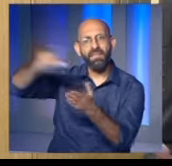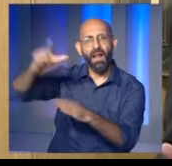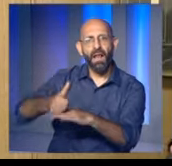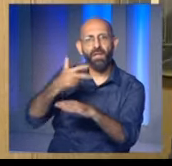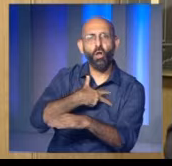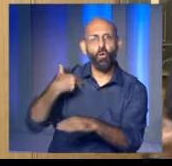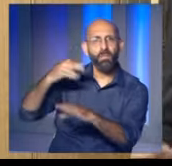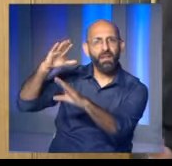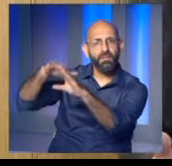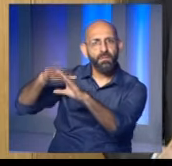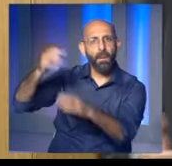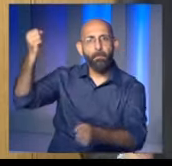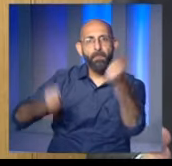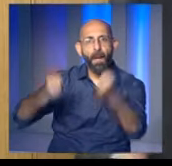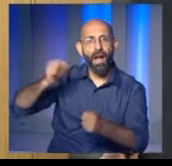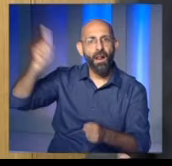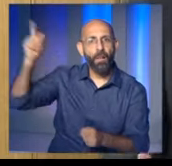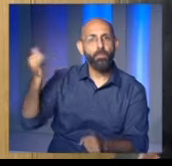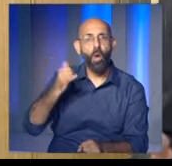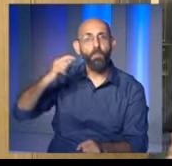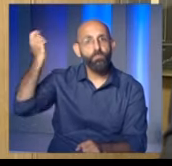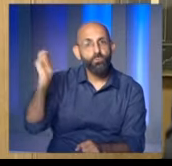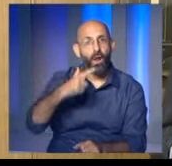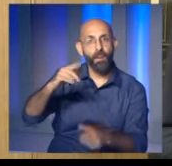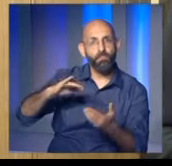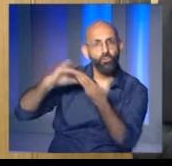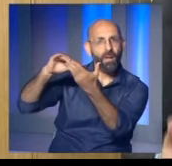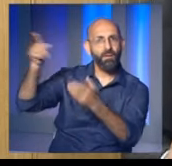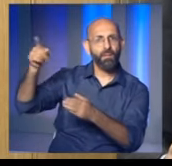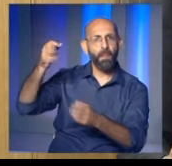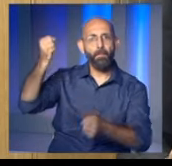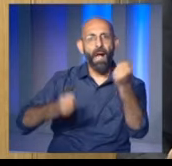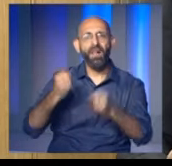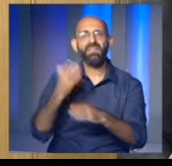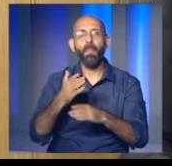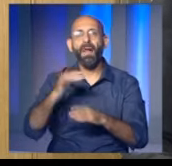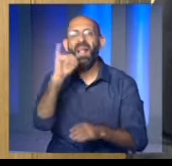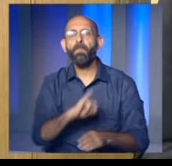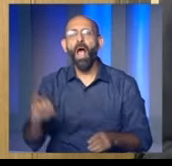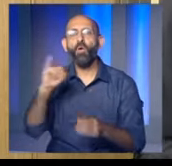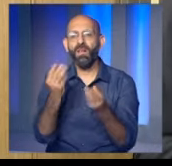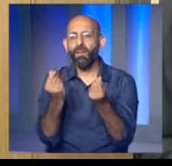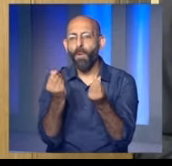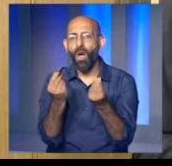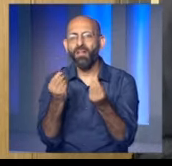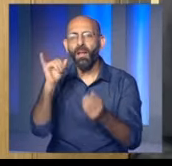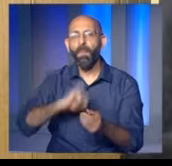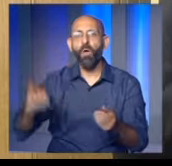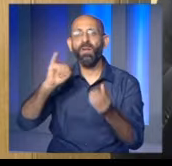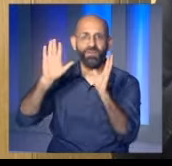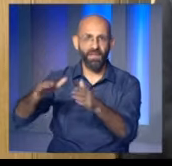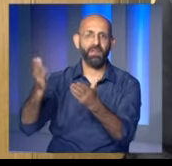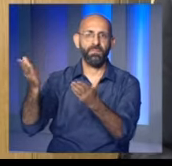زوقم كايل، نشده فيها تدخل الفوري لاتخاذ القرارات اللازمة لترحيل هذه المواد. لذلك الحالة هي